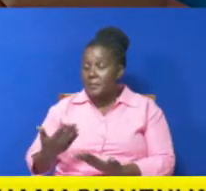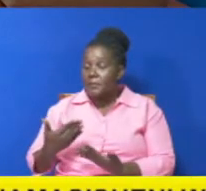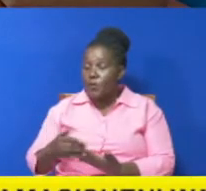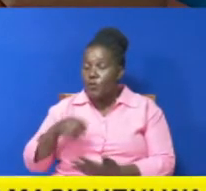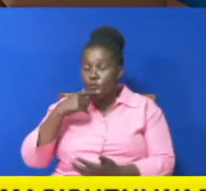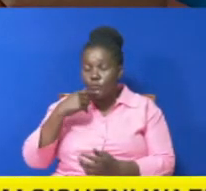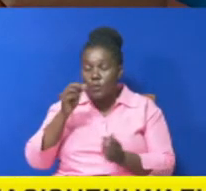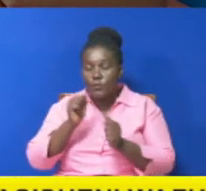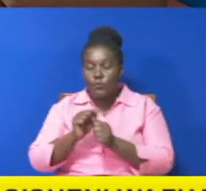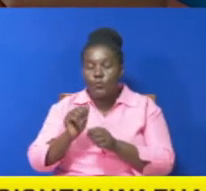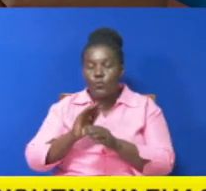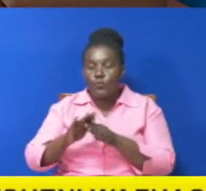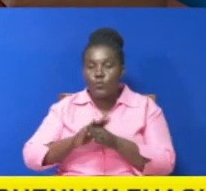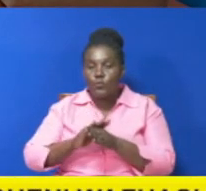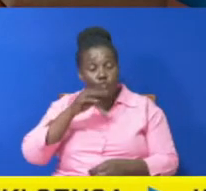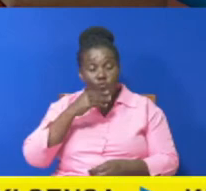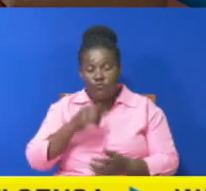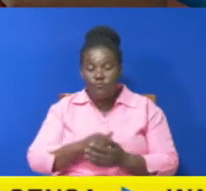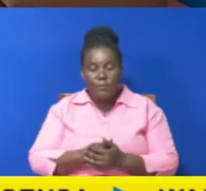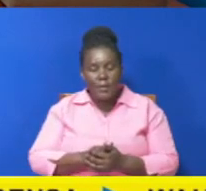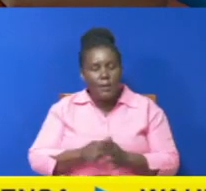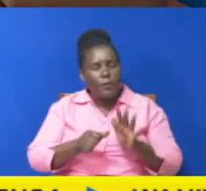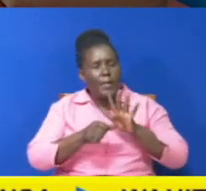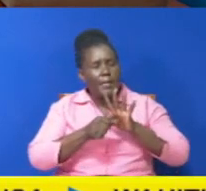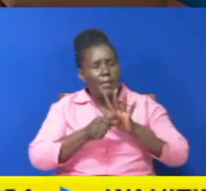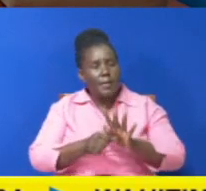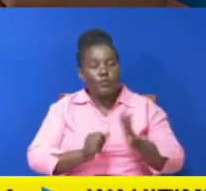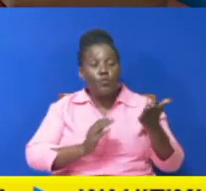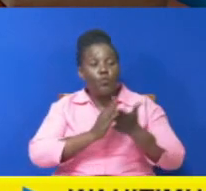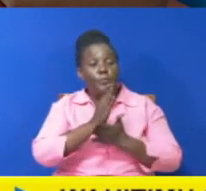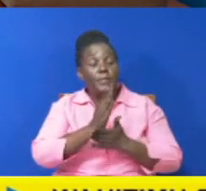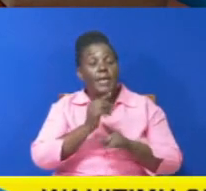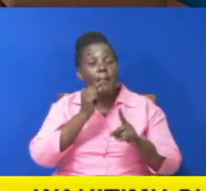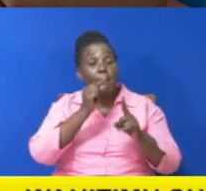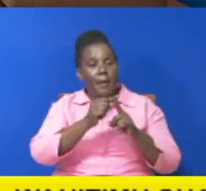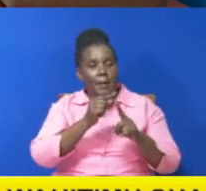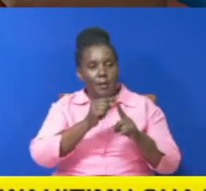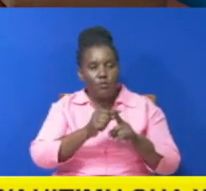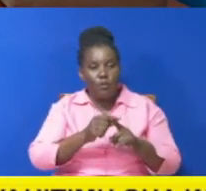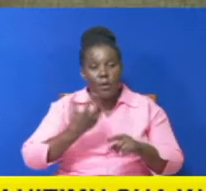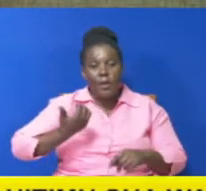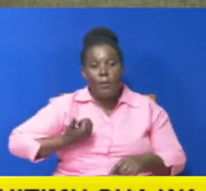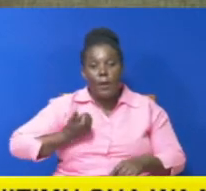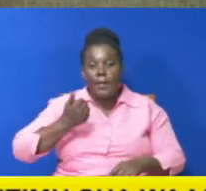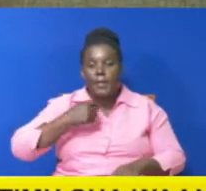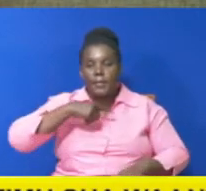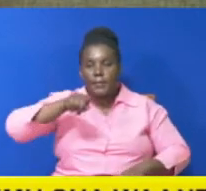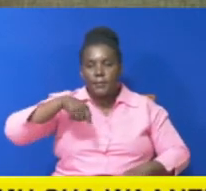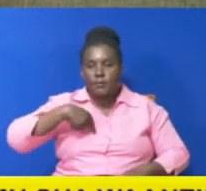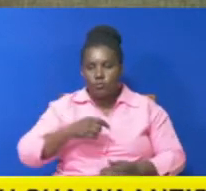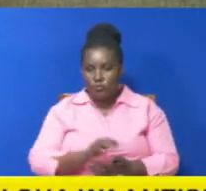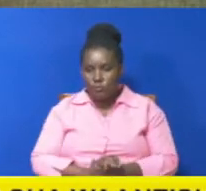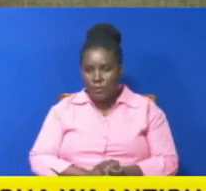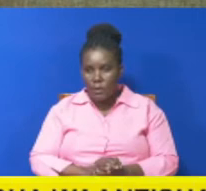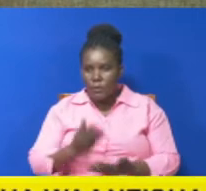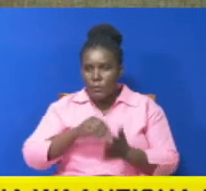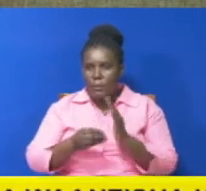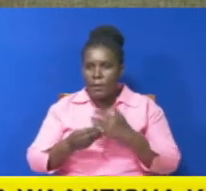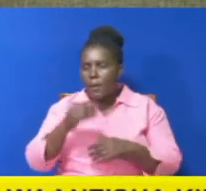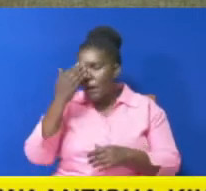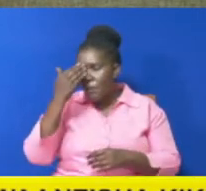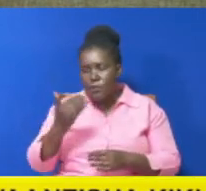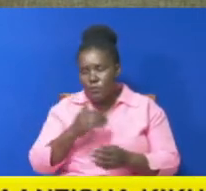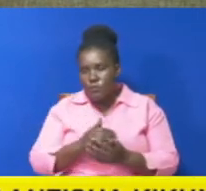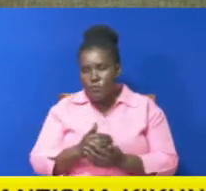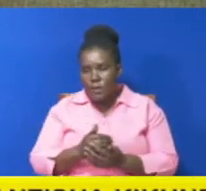Kauli maneno. Em, tumalizie ile sentence tunapitia, ni maneno yanatoka kwenye vinywa vya wake zetu. Hawajui uharibifu gani